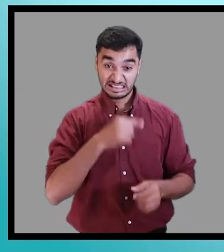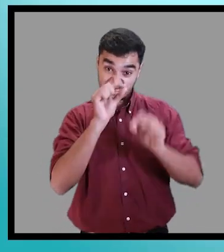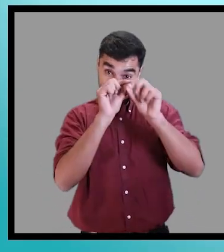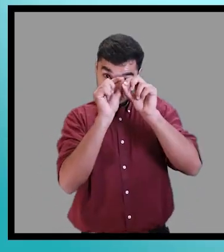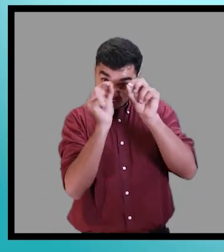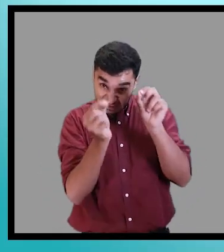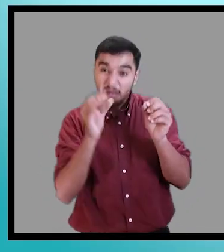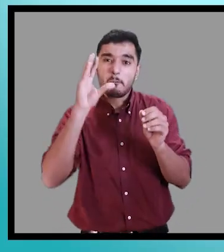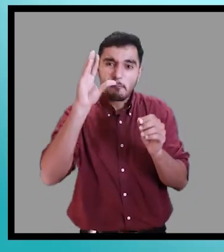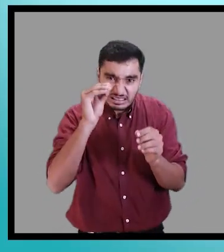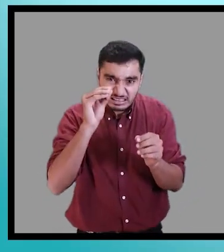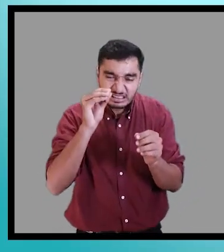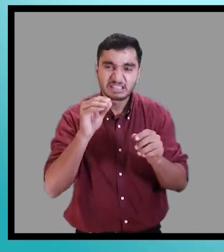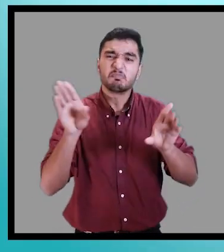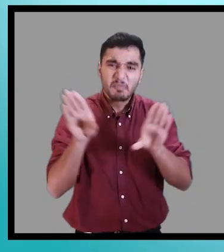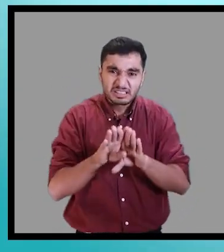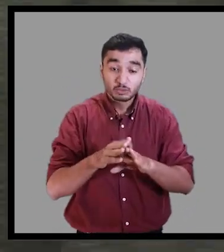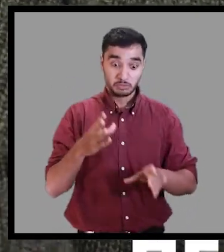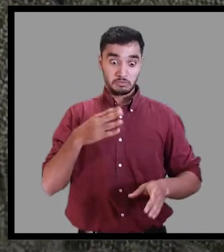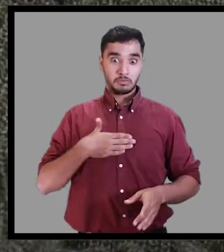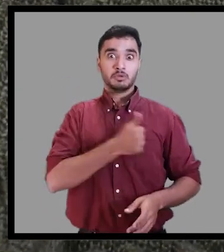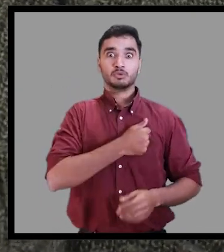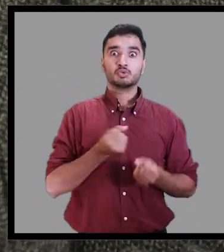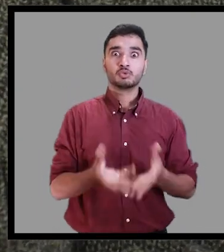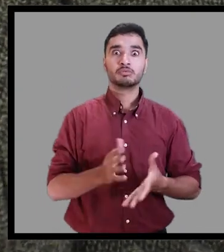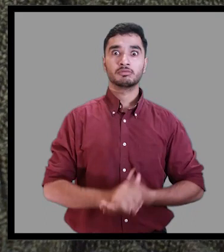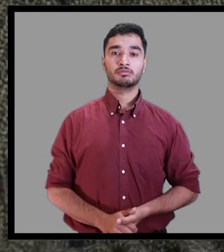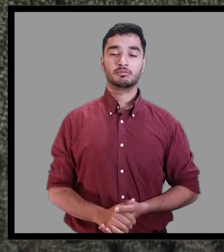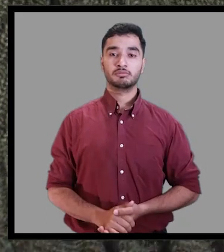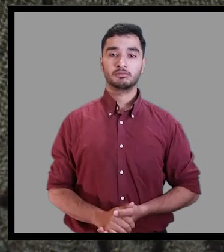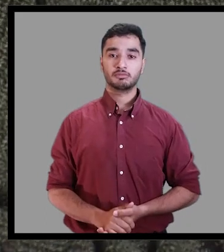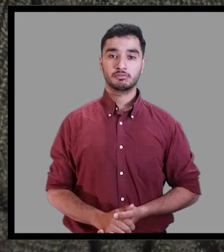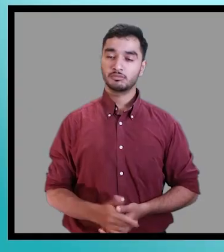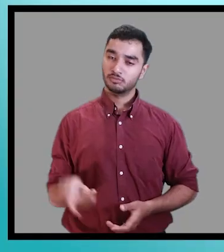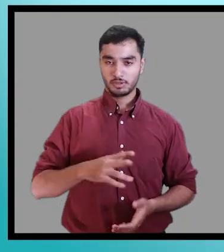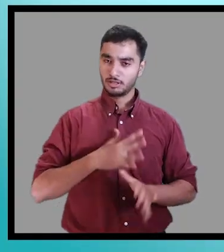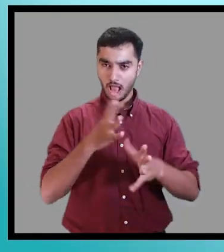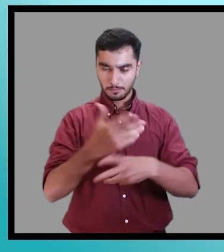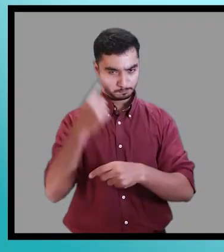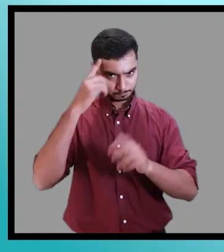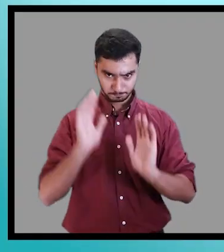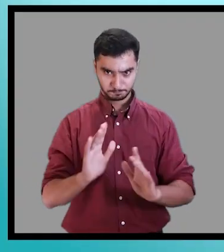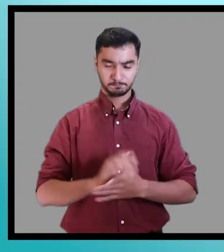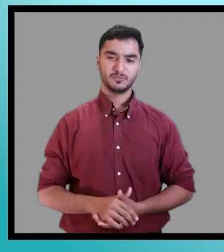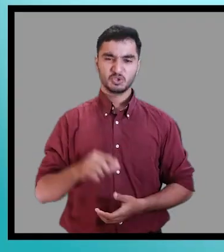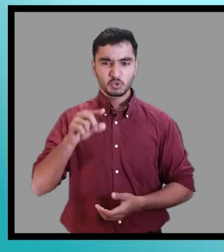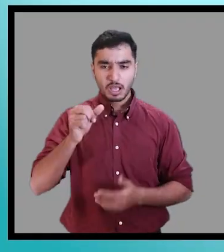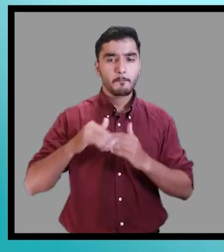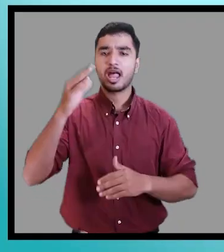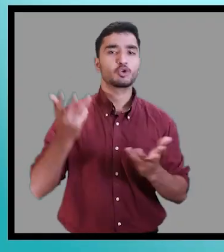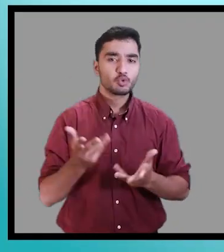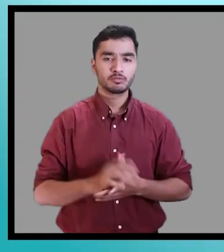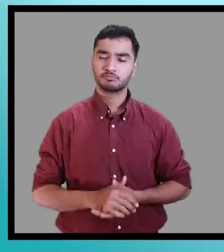अगर उसकी शरियानें पिचक जाएं या सुकड़ जाएं तो हार्ट अटैक या हार्ट फेलियर का खदशा रहता है। चले, हमें ये तो पता चल गया कि शुगर